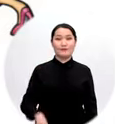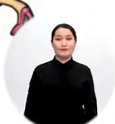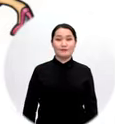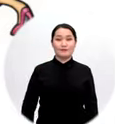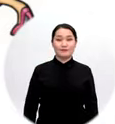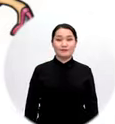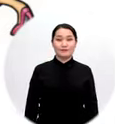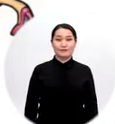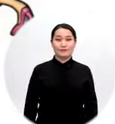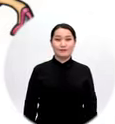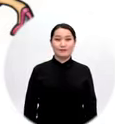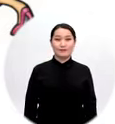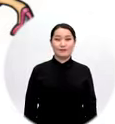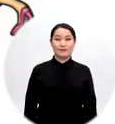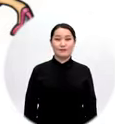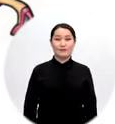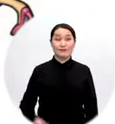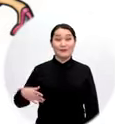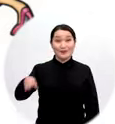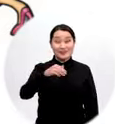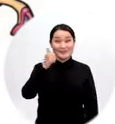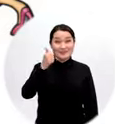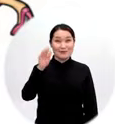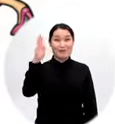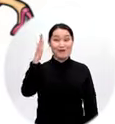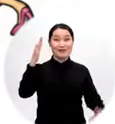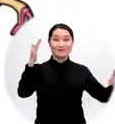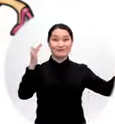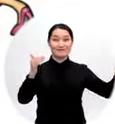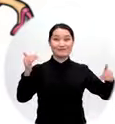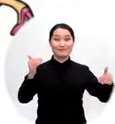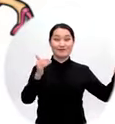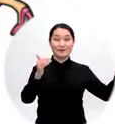1-2-3 гэсэн 3 хувь хэмжээ. Бидний хамгийн сайн мэдих вайс үжиг бол